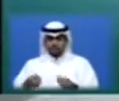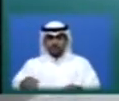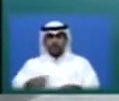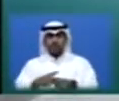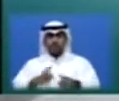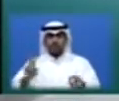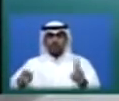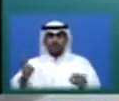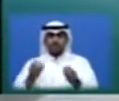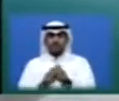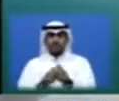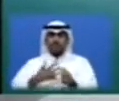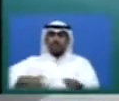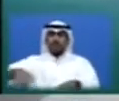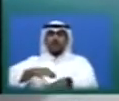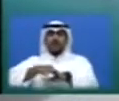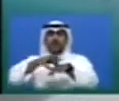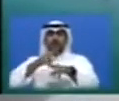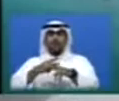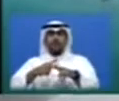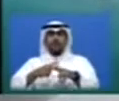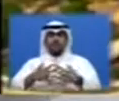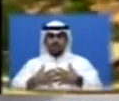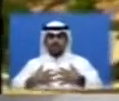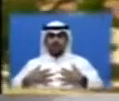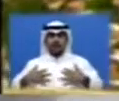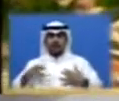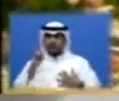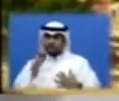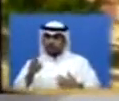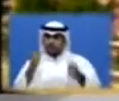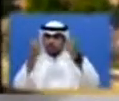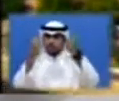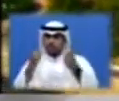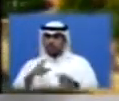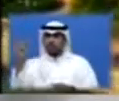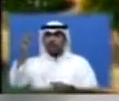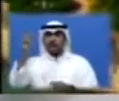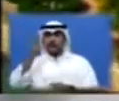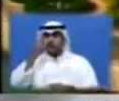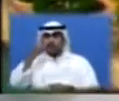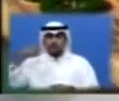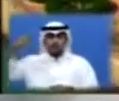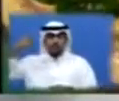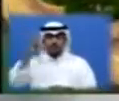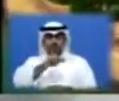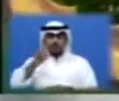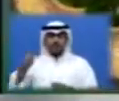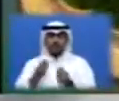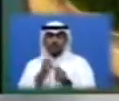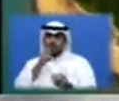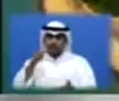الكويت والإنسانية جمعاء وتسجل بأحرف من نور في سجلات التاريخ لتؤكد دائما وأبدا